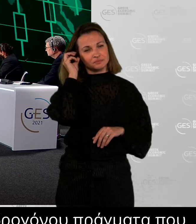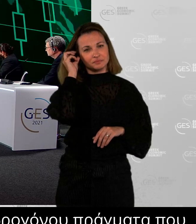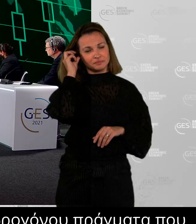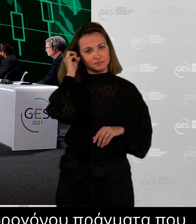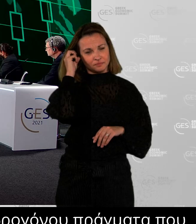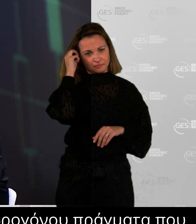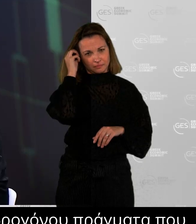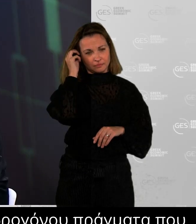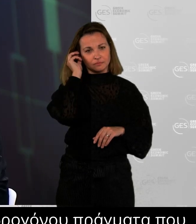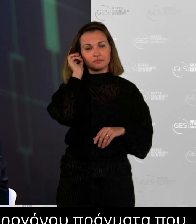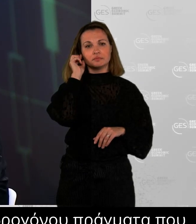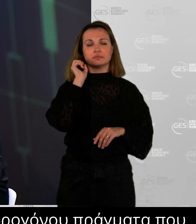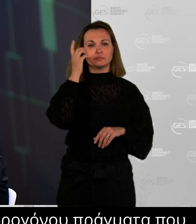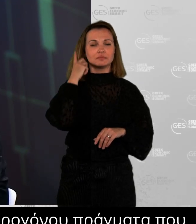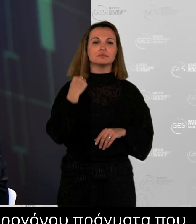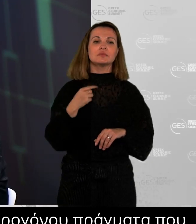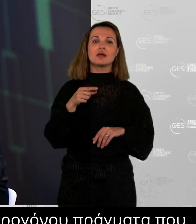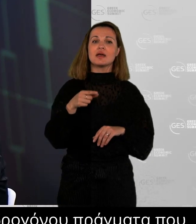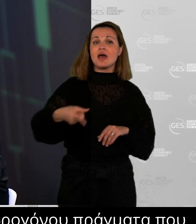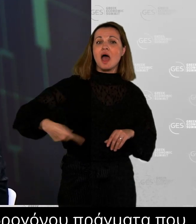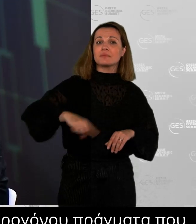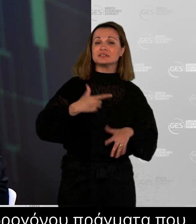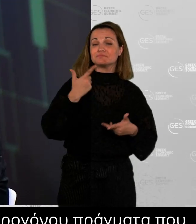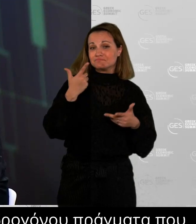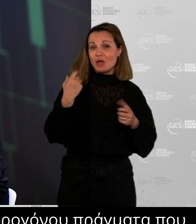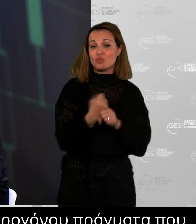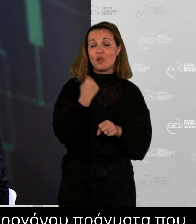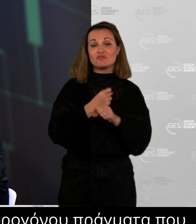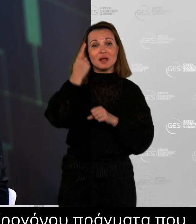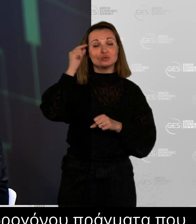αφήσουμε κι εμείς μια παρακαταθή για τις επόμενες γενιές.